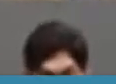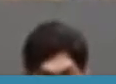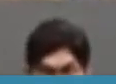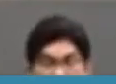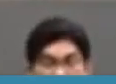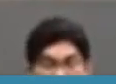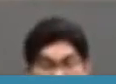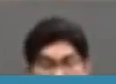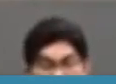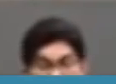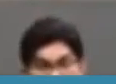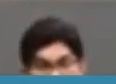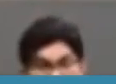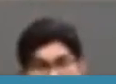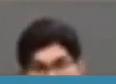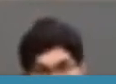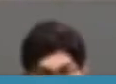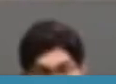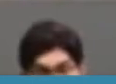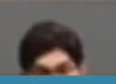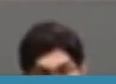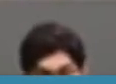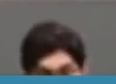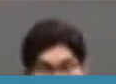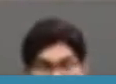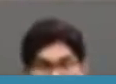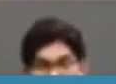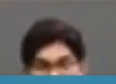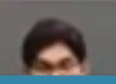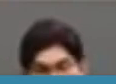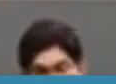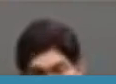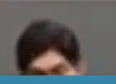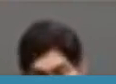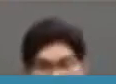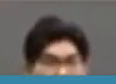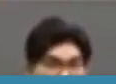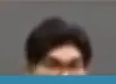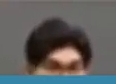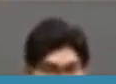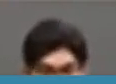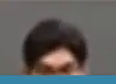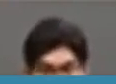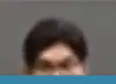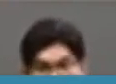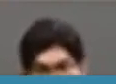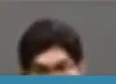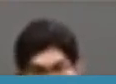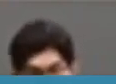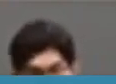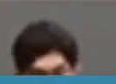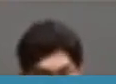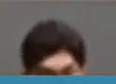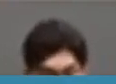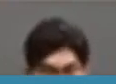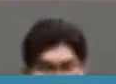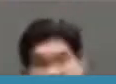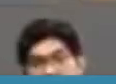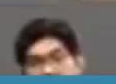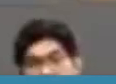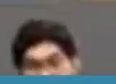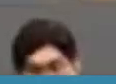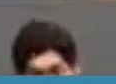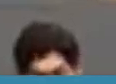การเลือกตั้งเป็นไปด้วยความเรียบร้อยจากวันนี้ไปจนถึงวันลงคะแนนอดีตที่ผ่านมาก็จะมีอยู่ประมาณ2เรื่องใ